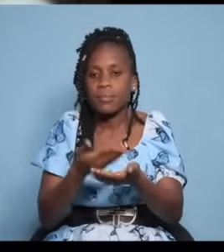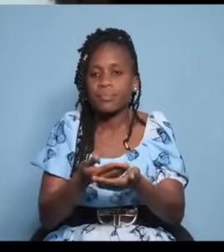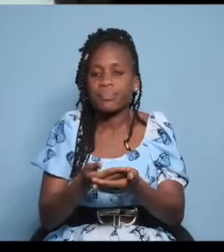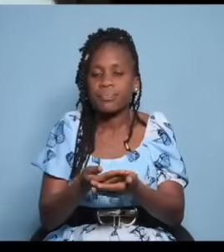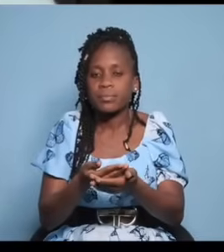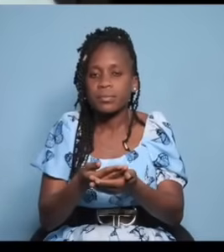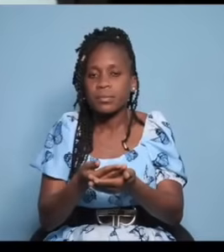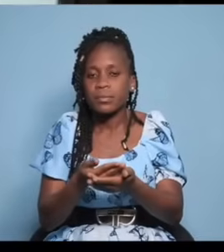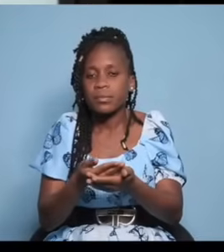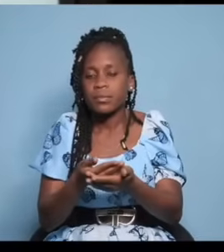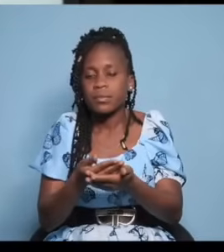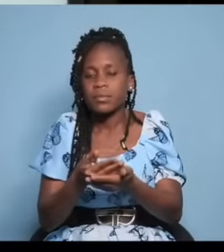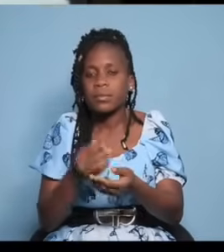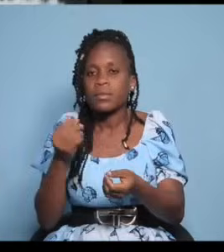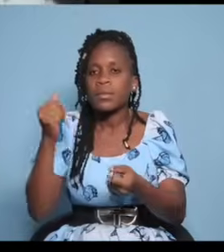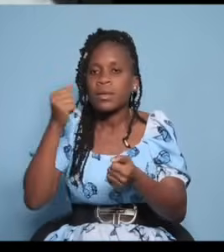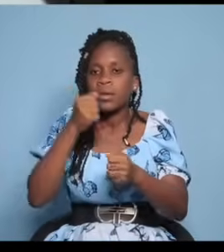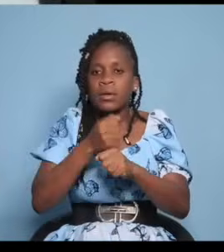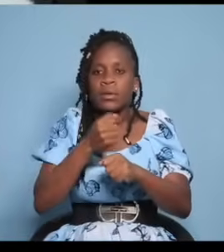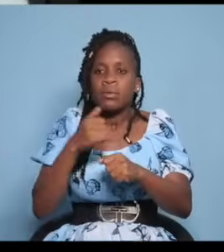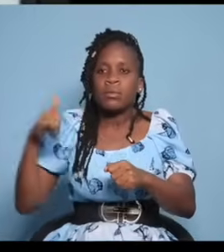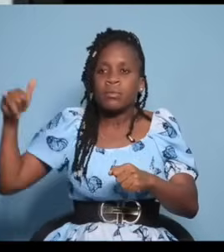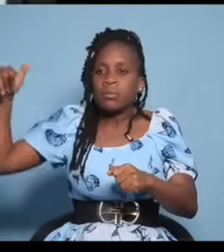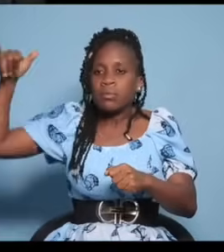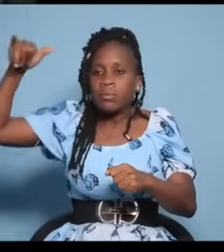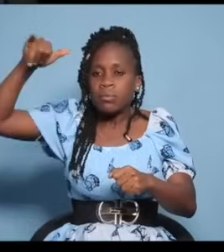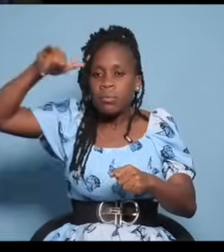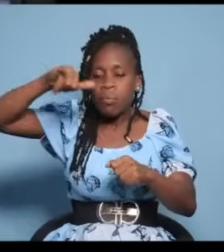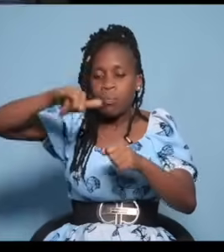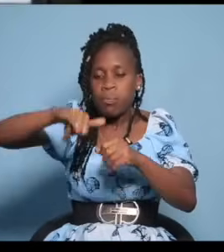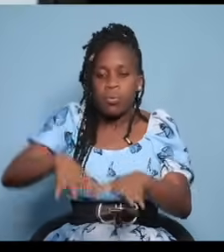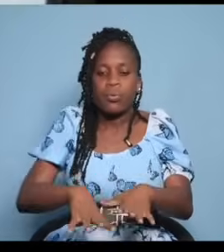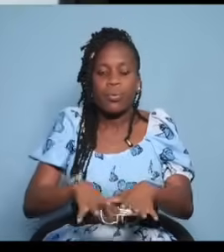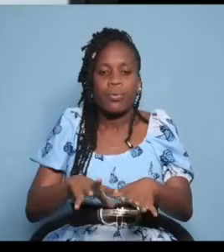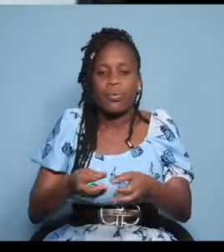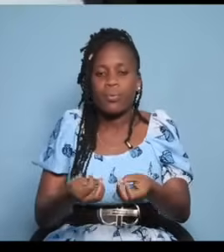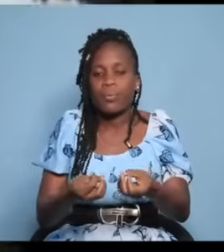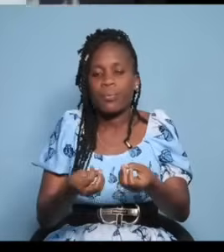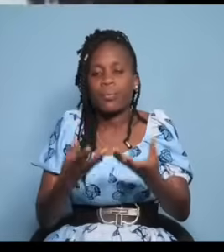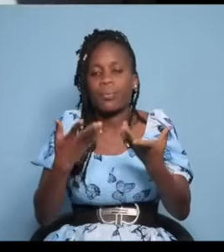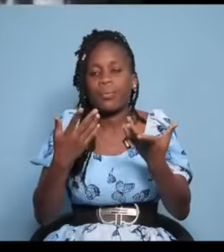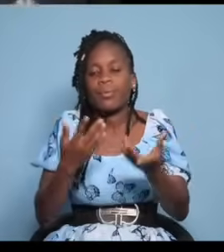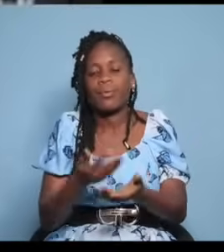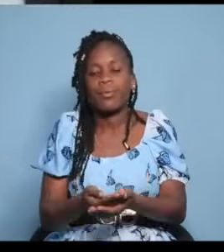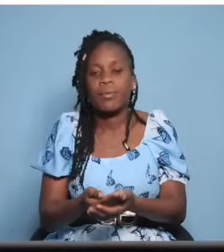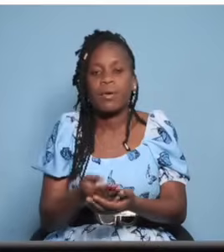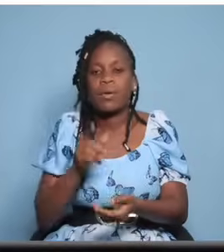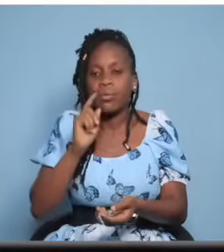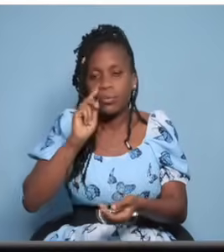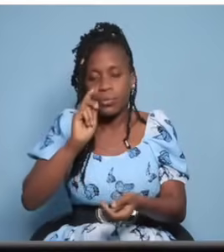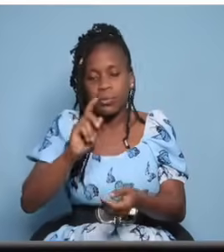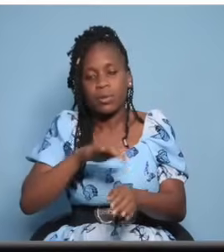ilipiga mzinga wa ajabu na watu wote waliokuwa kwenye ndege walikufa pale pale, ikiwemo makamu wa